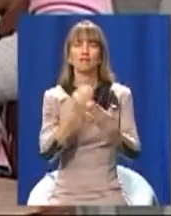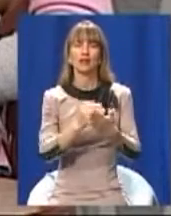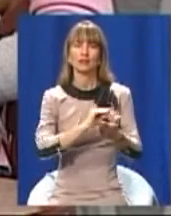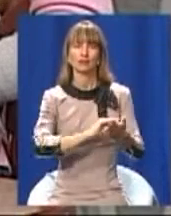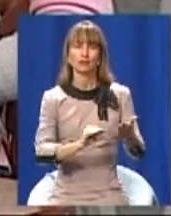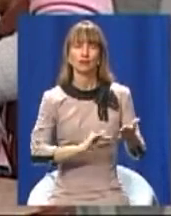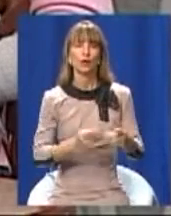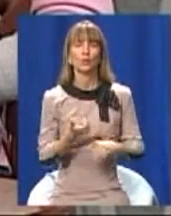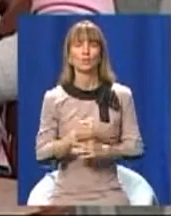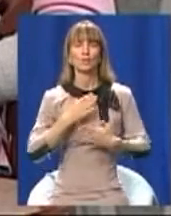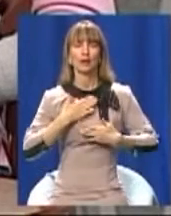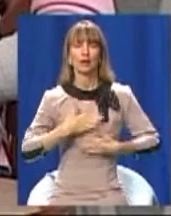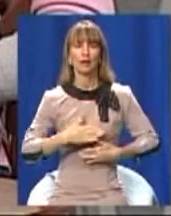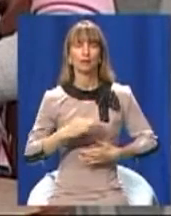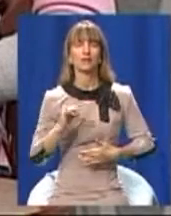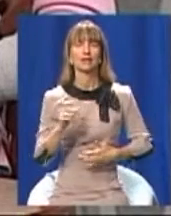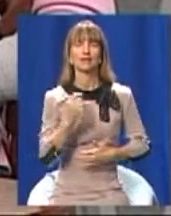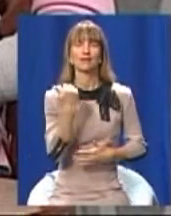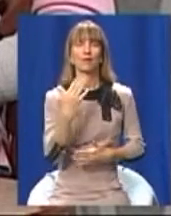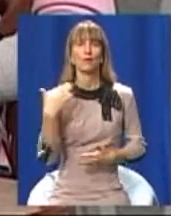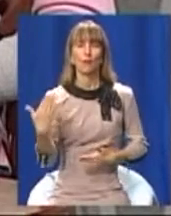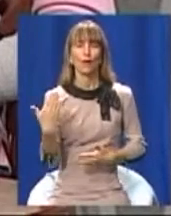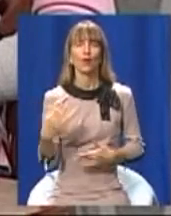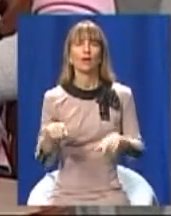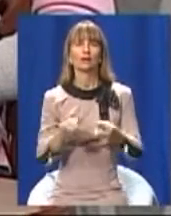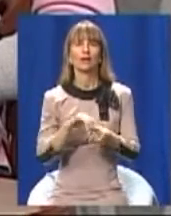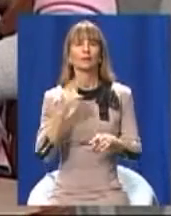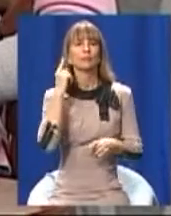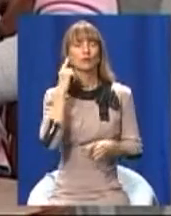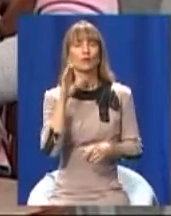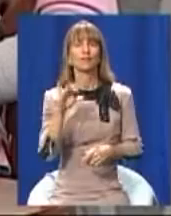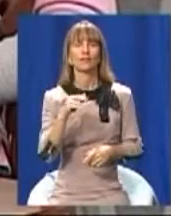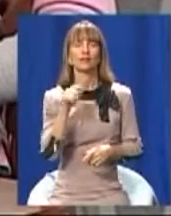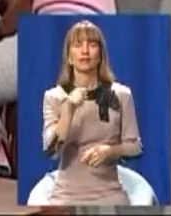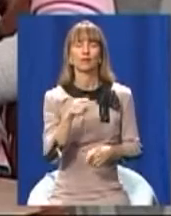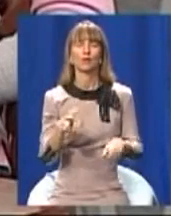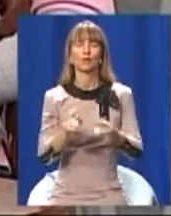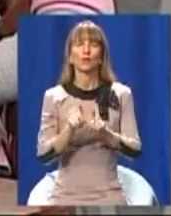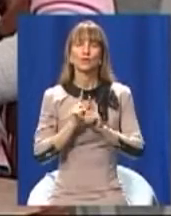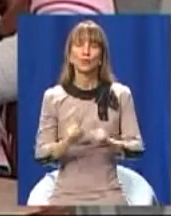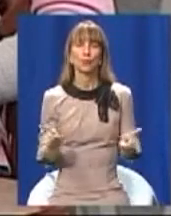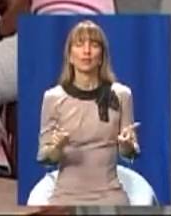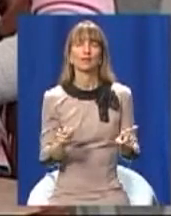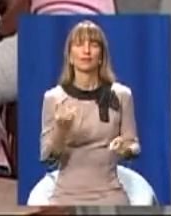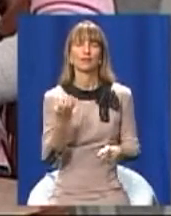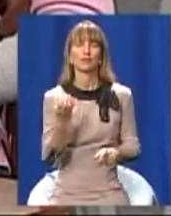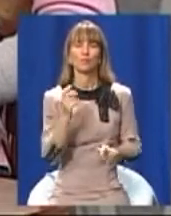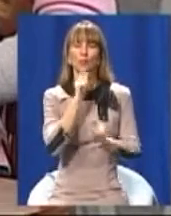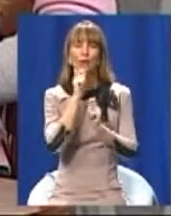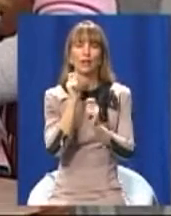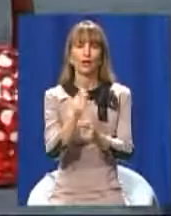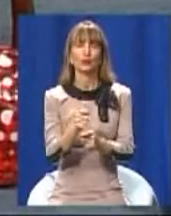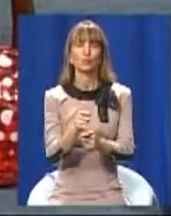Це дуже буде приємно як із твого боку, так і взагалі почувши від тебе такий от особливий щирий